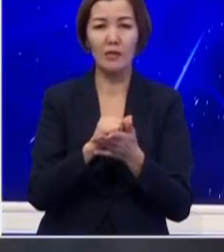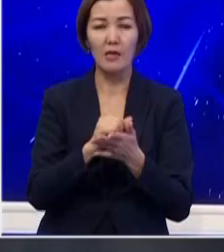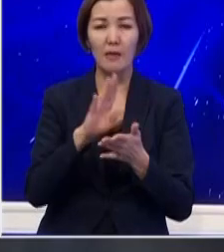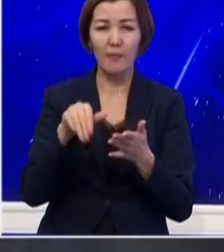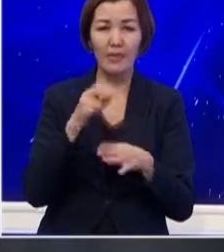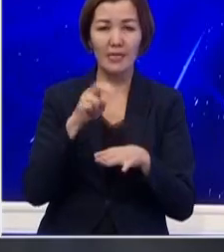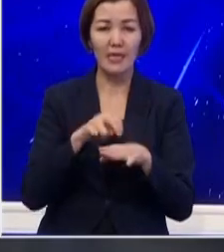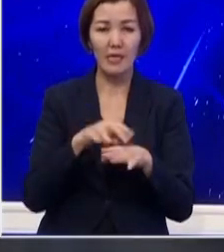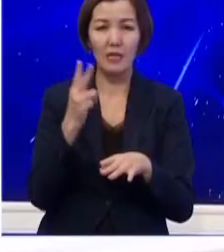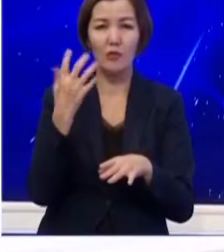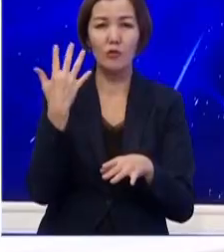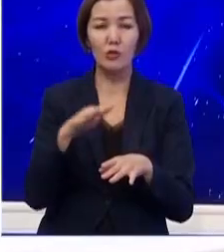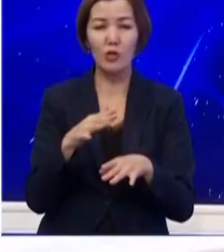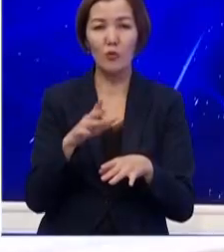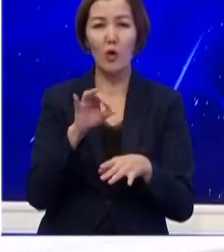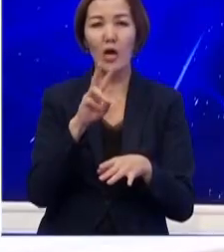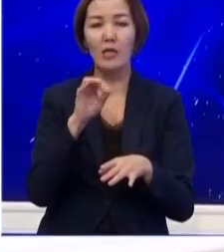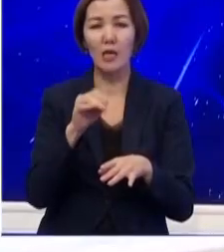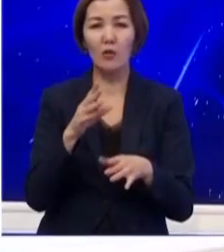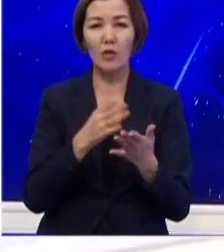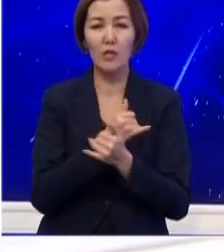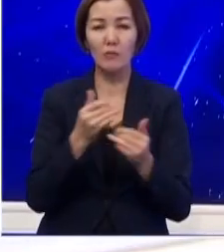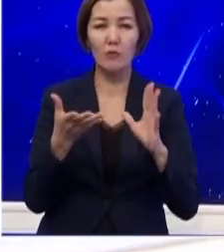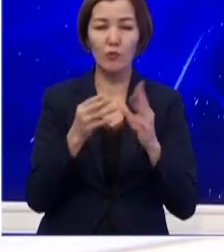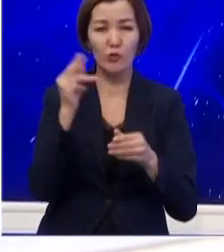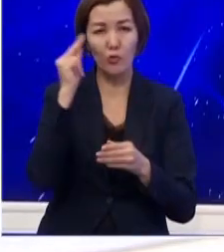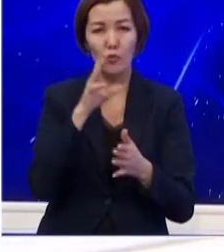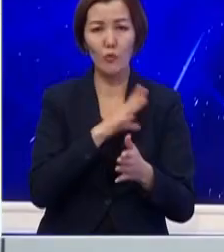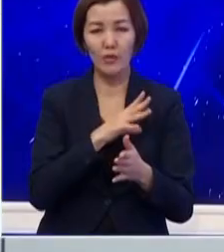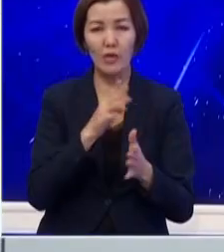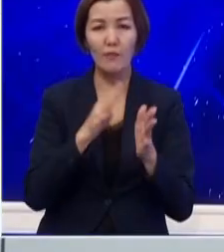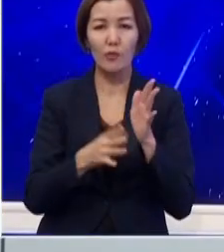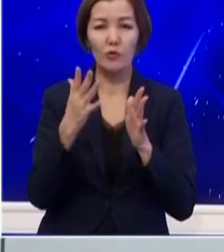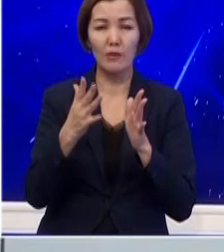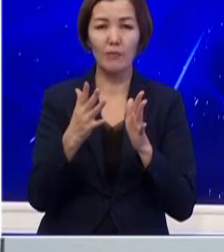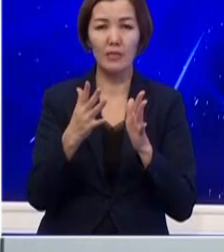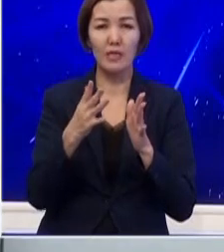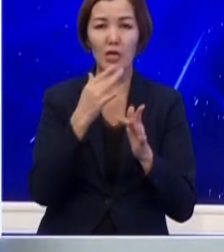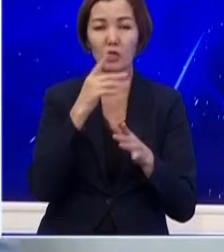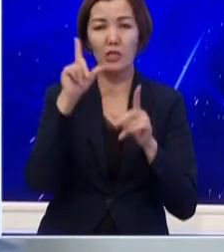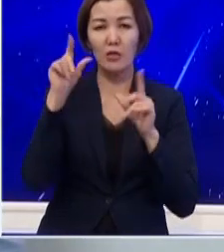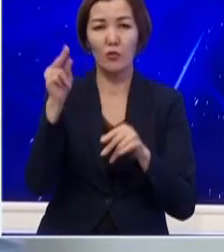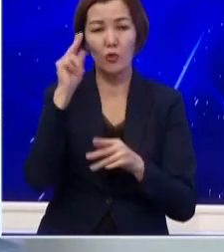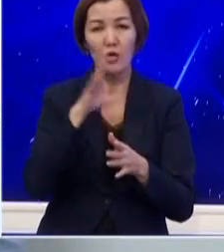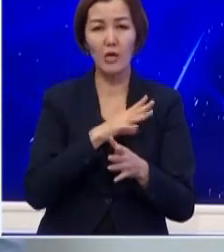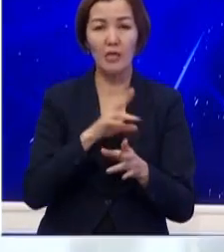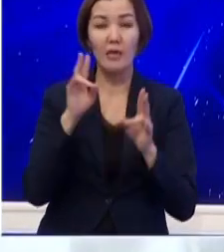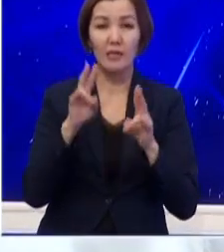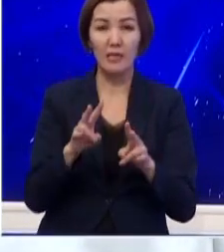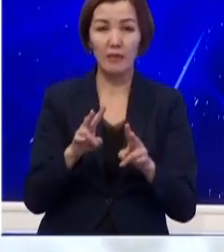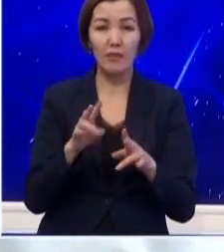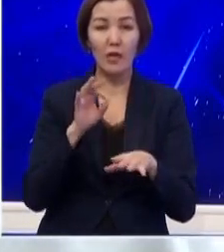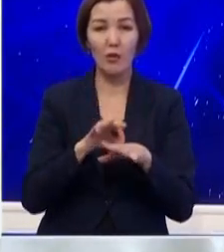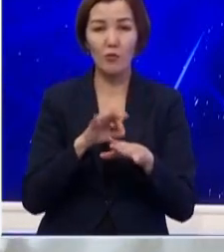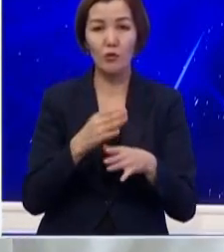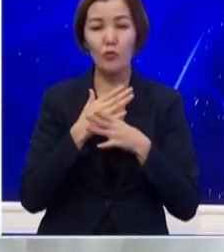дәрігер. 250 маман онкологиялық қызмет бойынша білім алыпты. Оның 95-і шетелде оқыған. Дегенмен Ажар Ғинаят